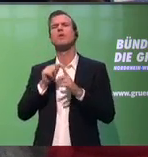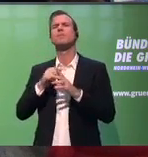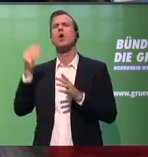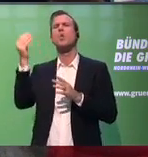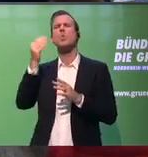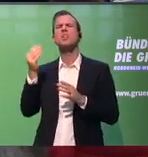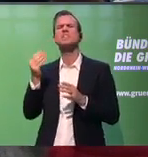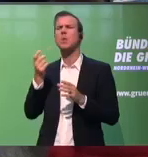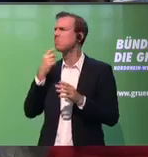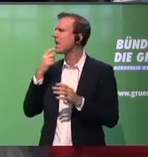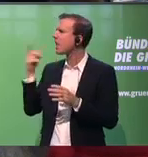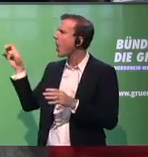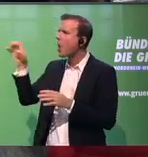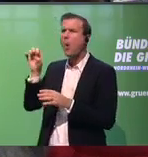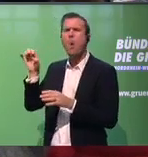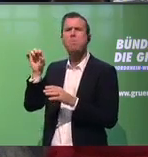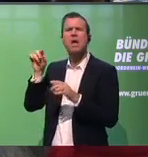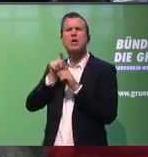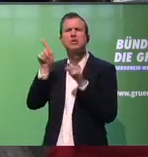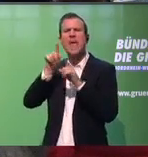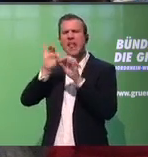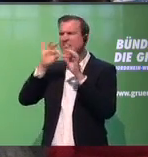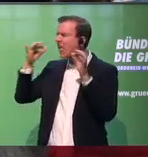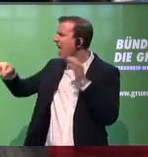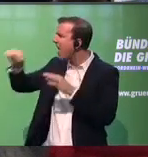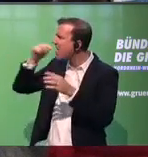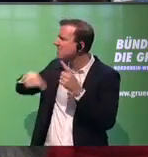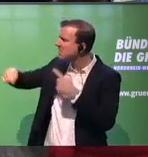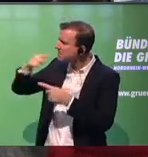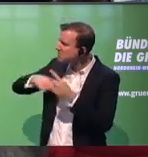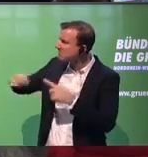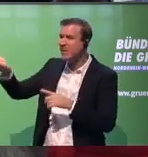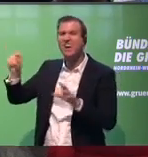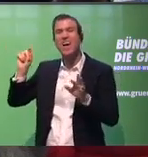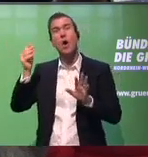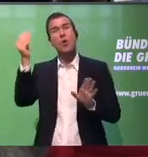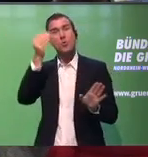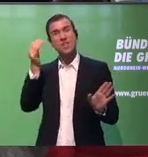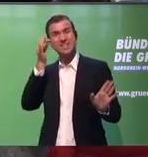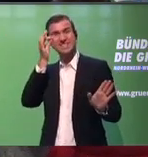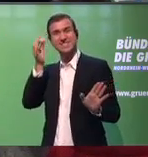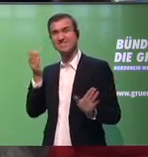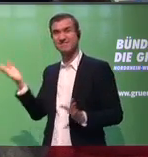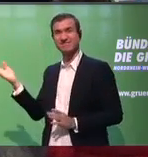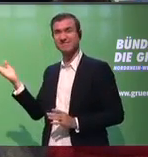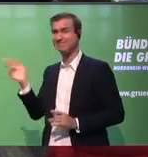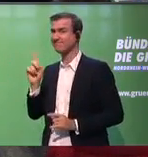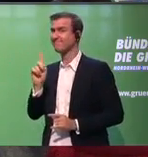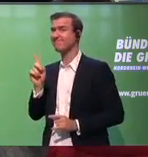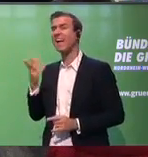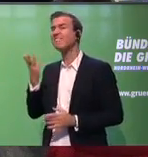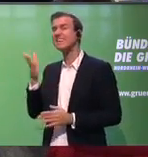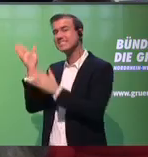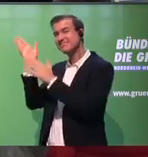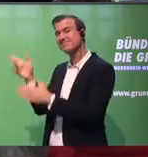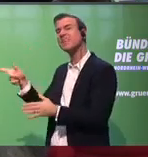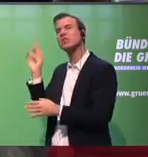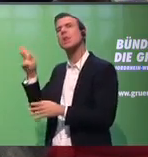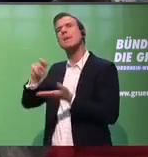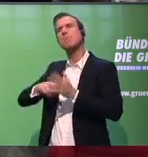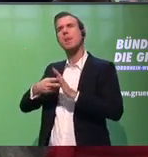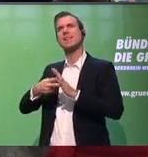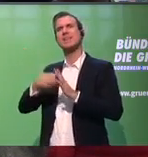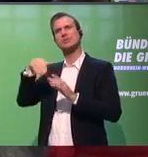da mit Europa und dem Stacheldraht. Das ist keine Kunstinszenierung, es sollte auch eine politische